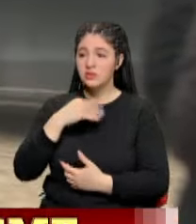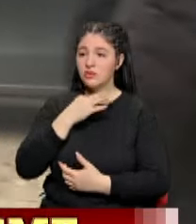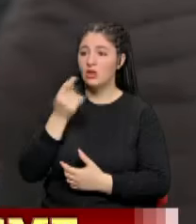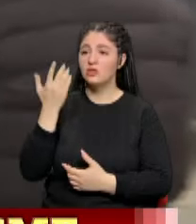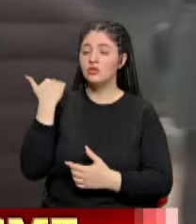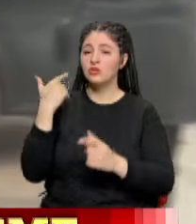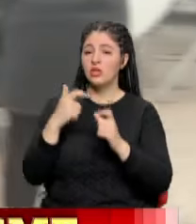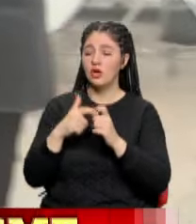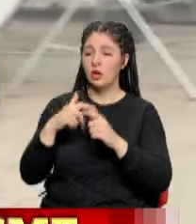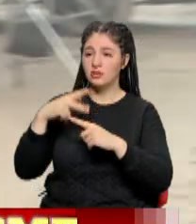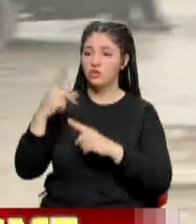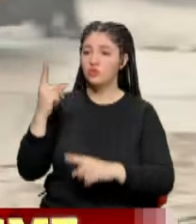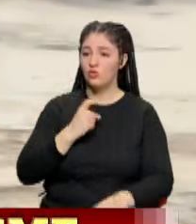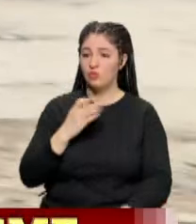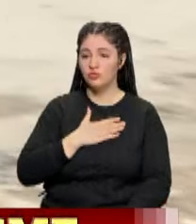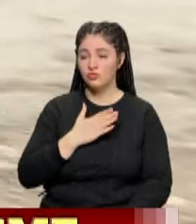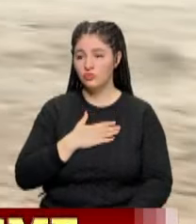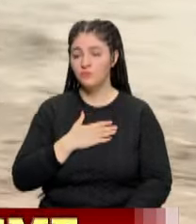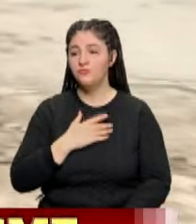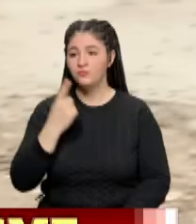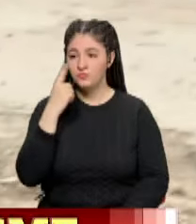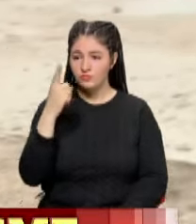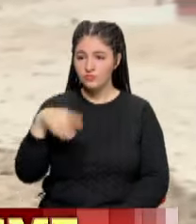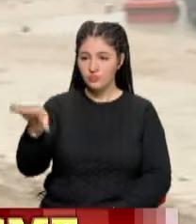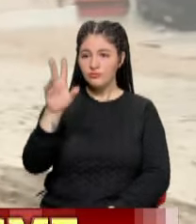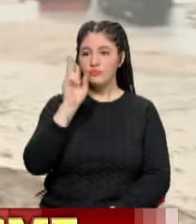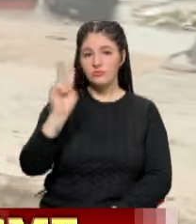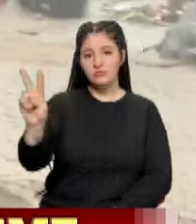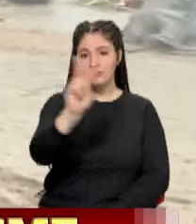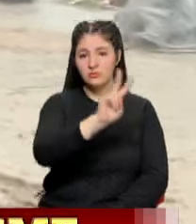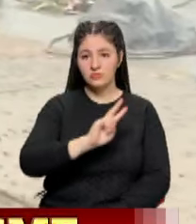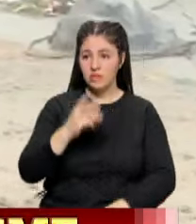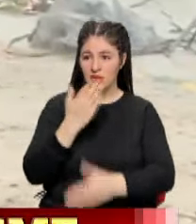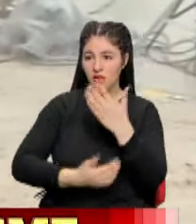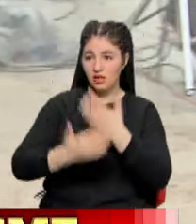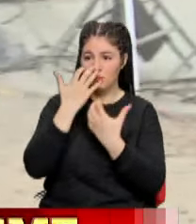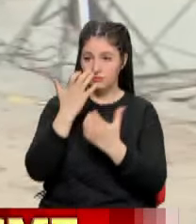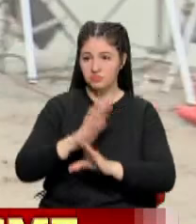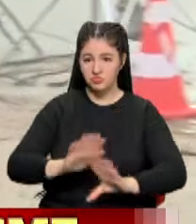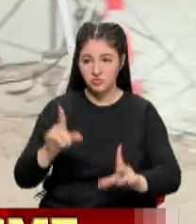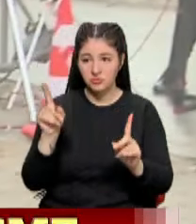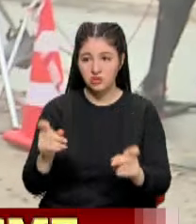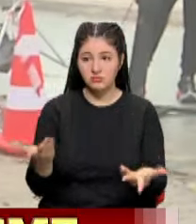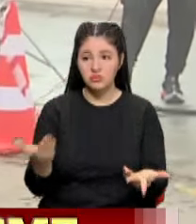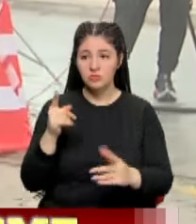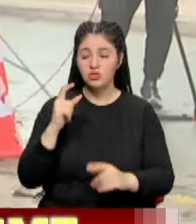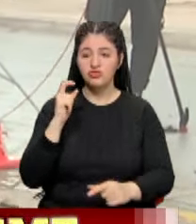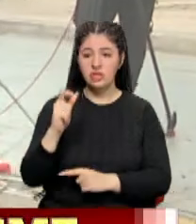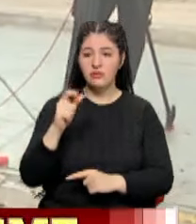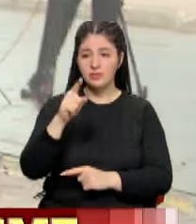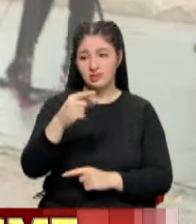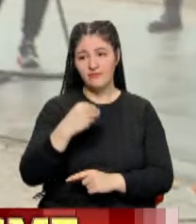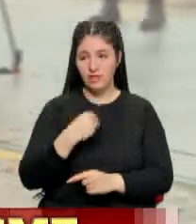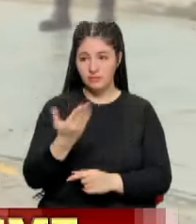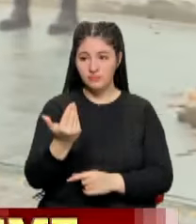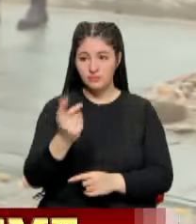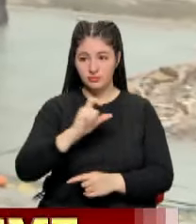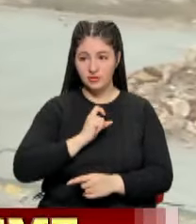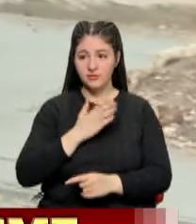önce Gökhan Zan sormuştu. Bak şöyle bir etrafına. Yaralar sarılmış mı acaba? Bunun yanıtını sen ver